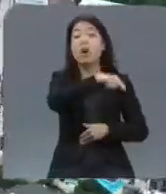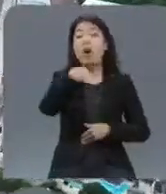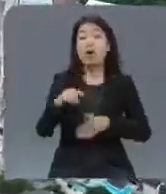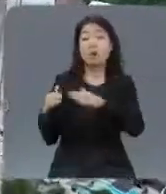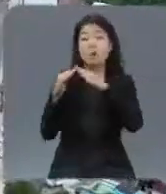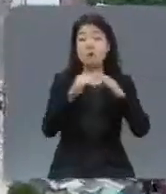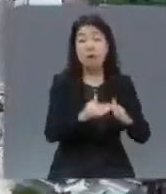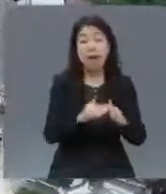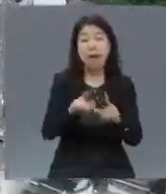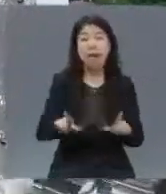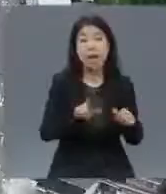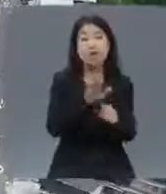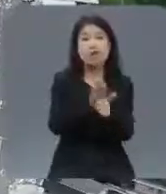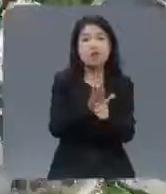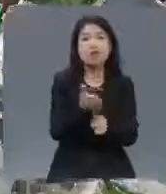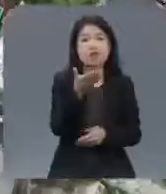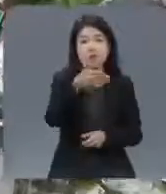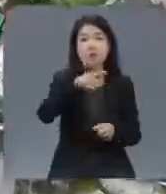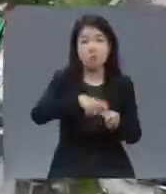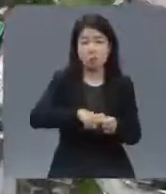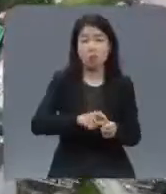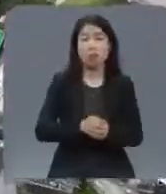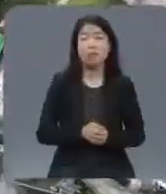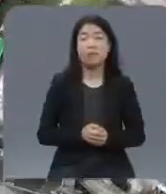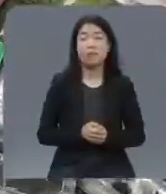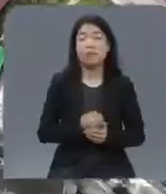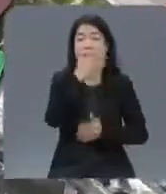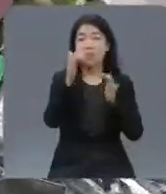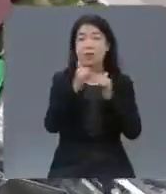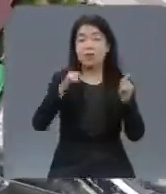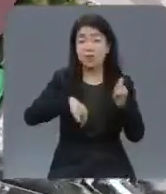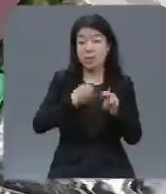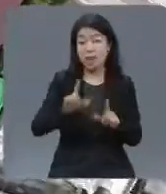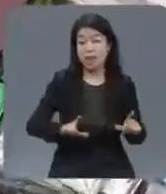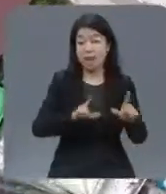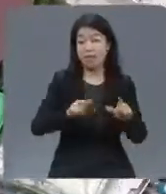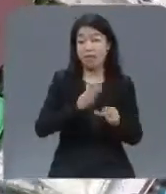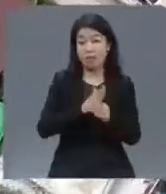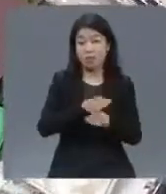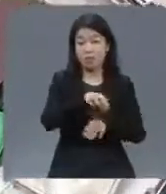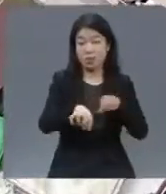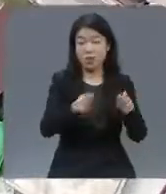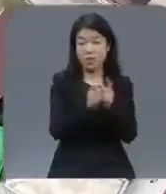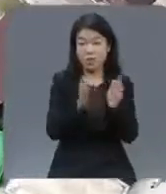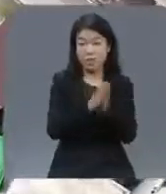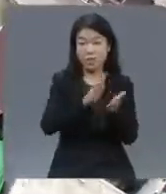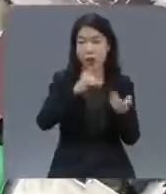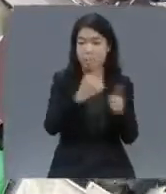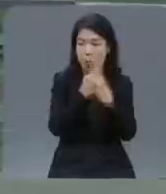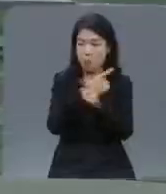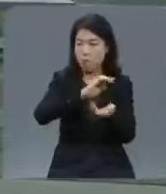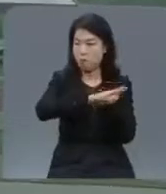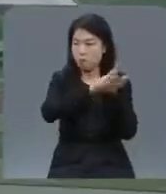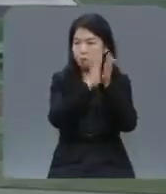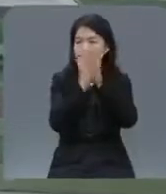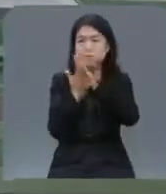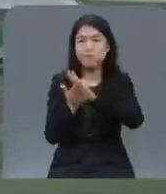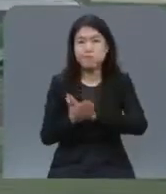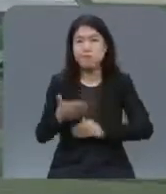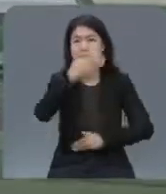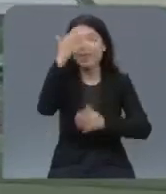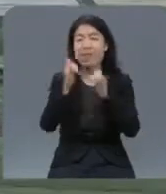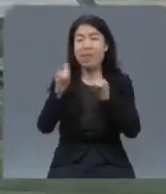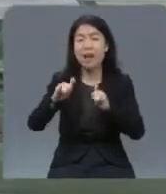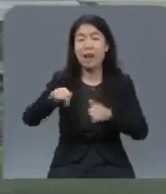추진하고 있는 청년 마을 청년들이 자신이 살고 있는 마을을 직접 바꿔나가는 사업으로 청년과